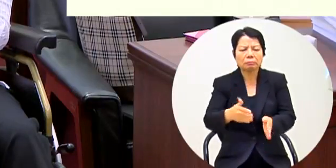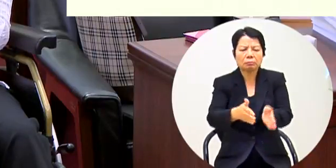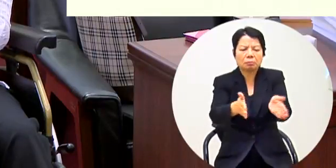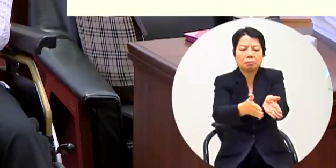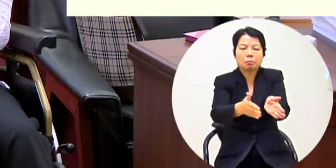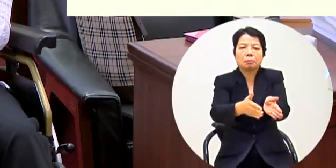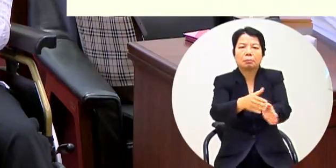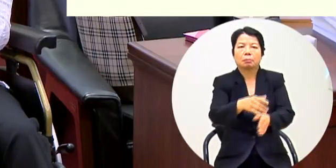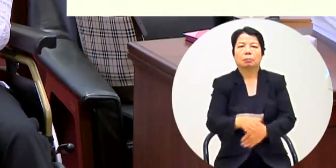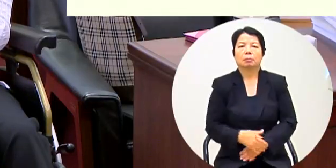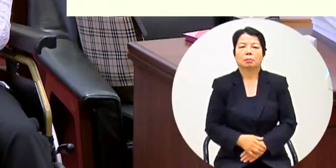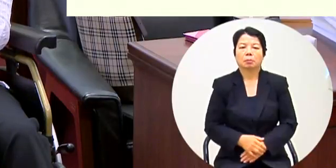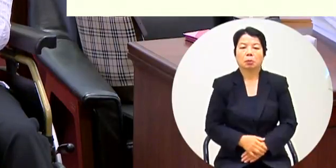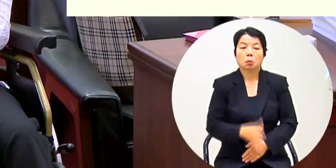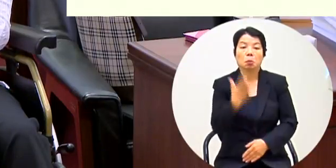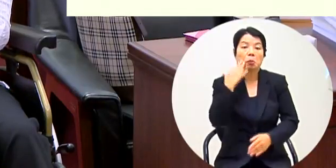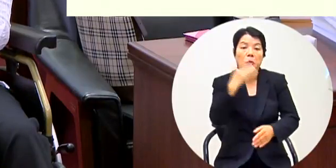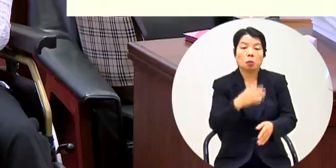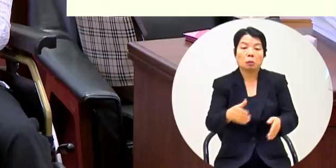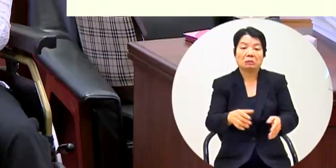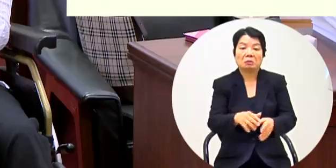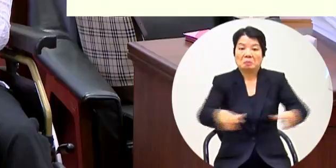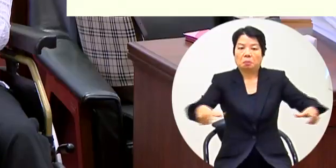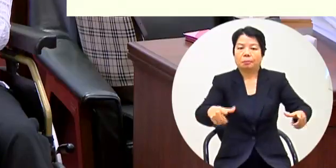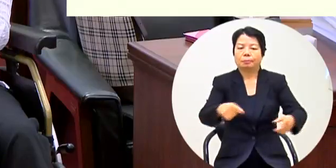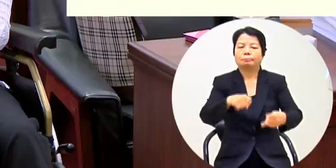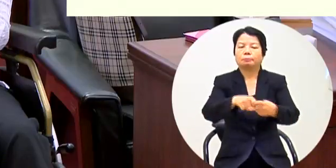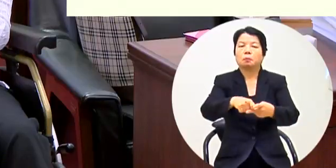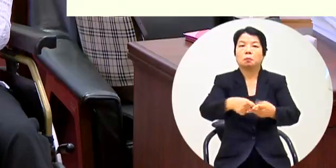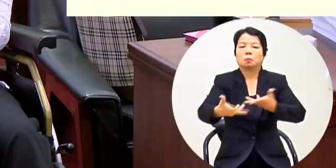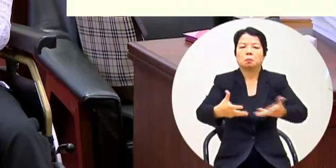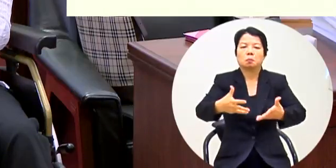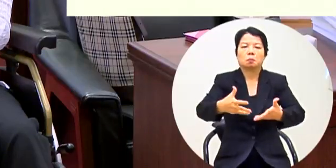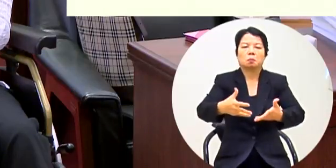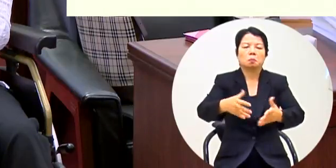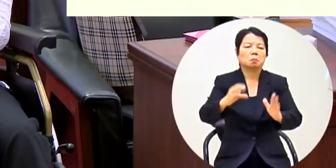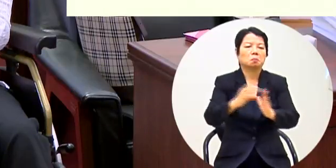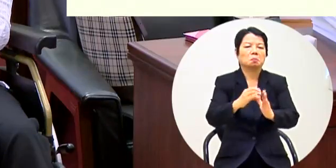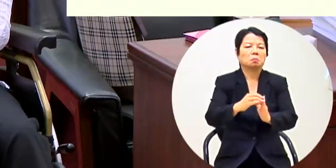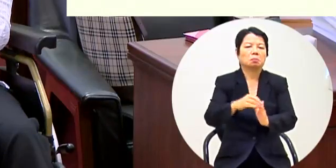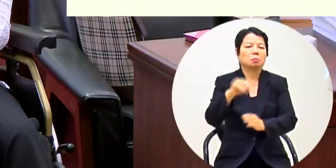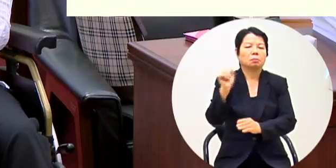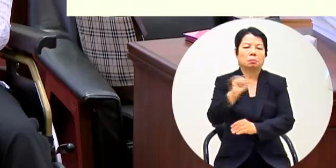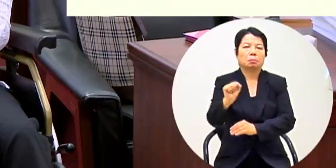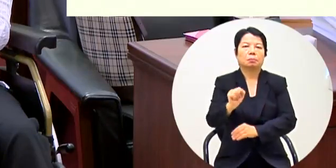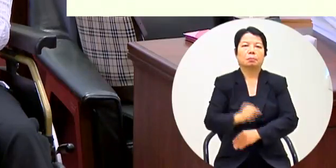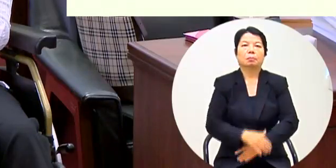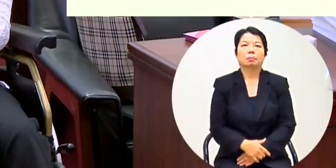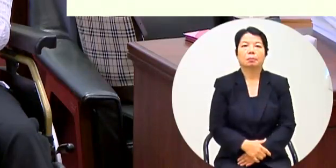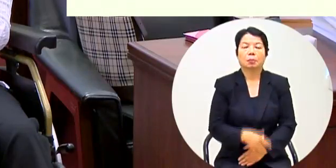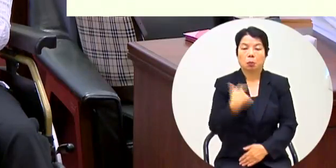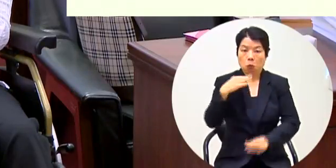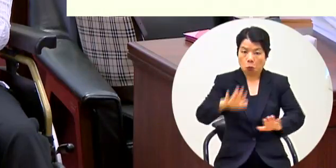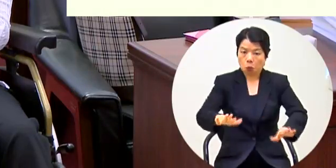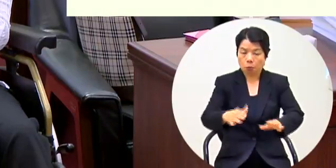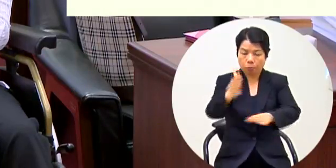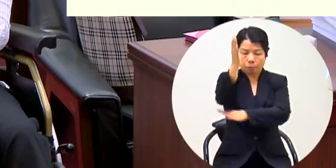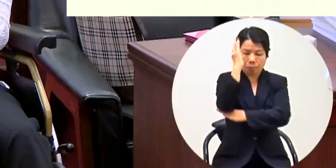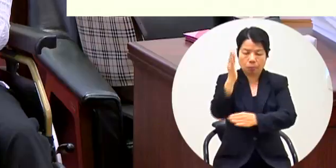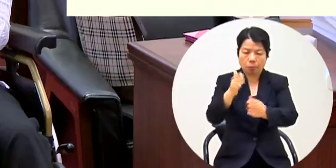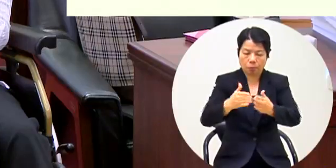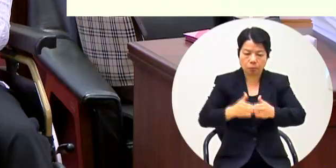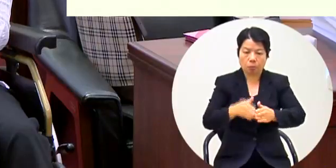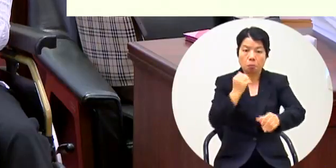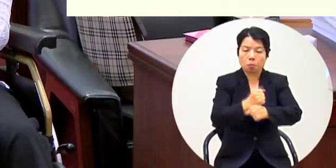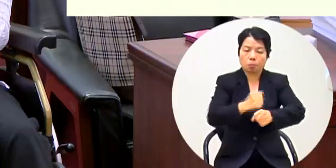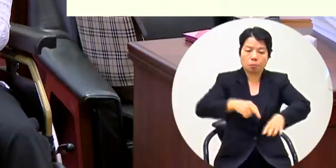好，那所以我觉得未来市政府应该率先在做人行道的时候，就把这个人行道跟道路